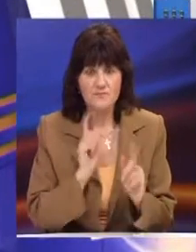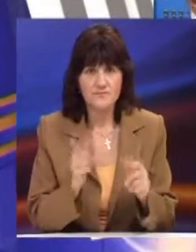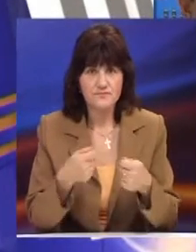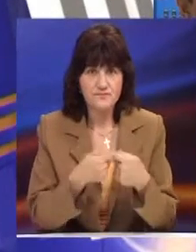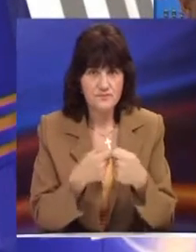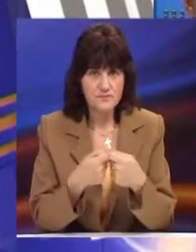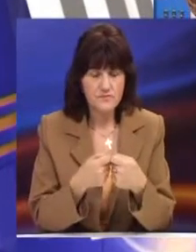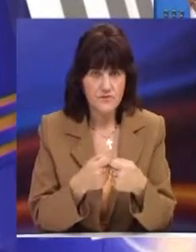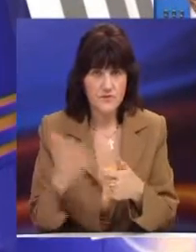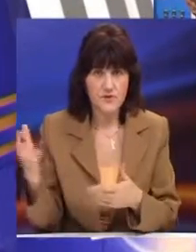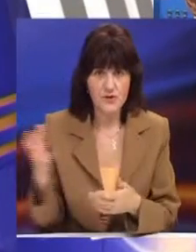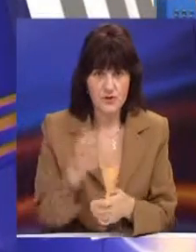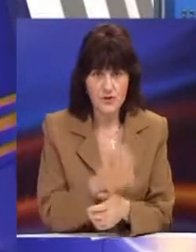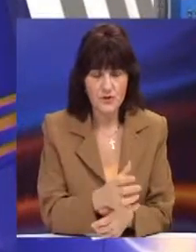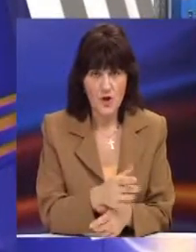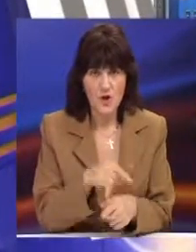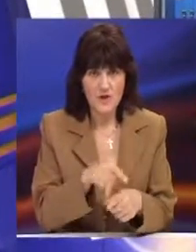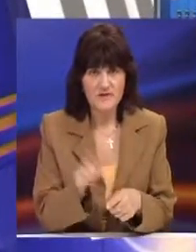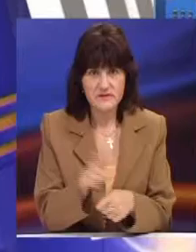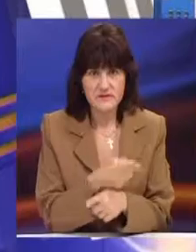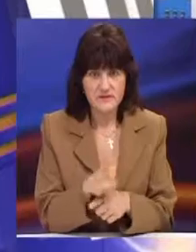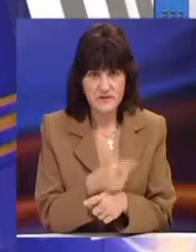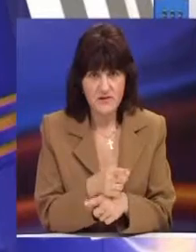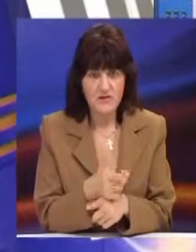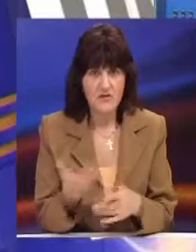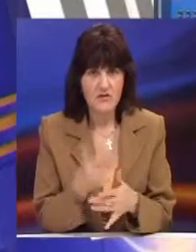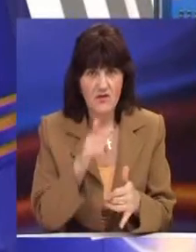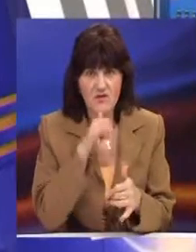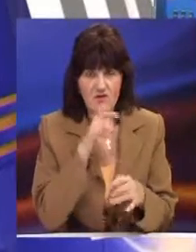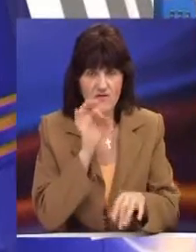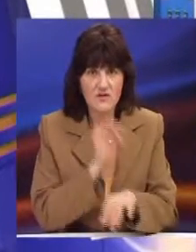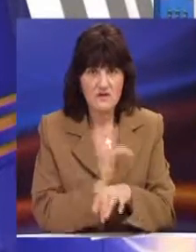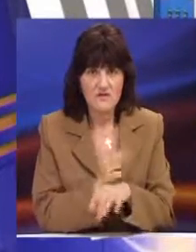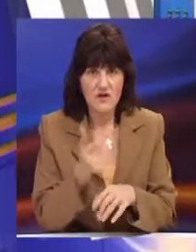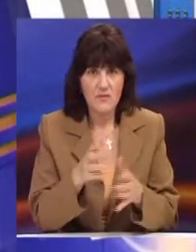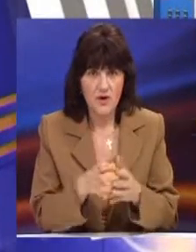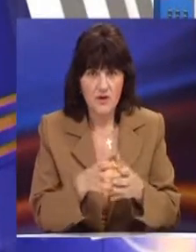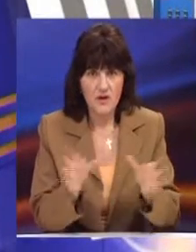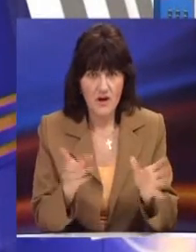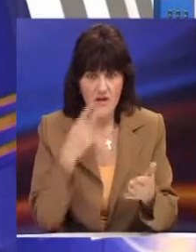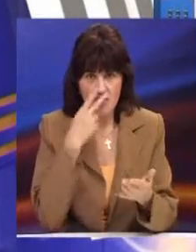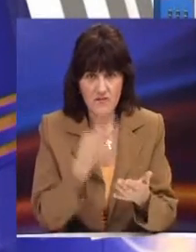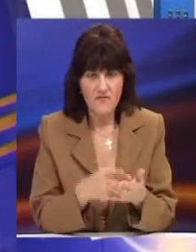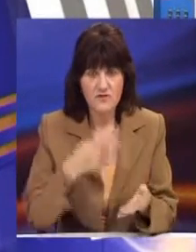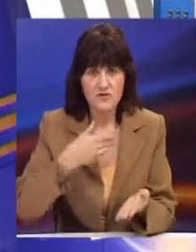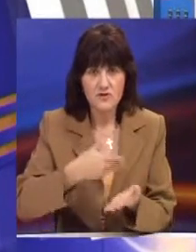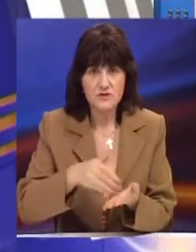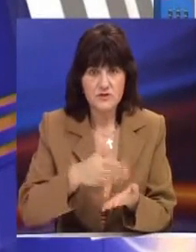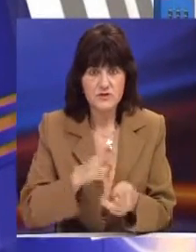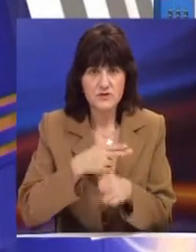ekipe koje radi iz druge radne jedinice donose vodomer ovde kod nas u servis, gde se vodomeri, znači, rastavljaju,